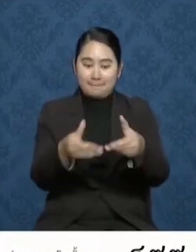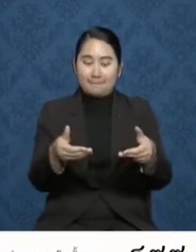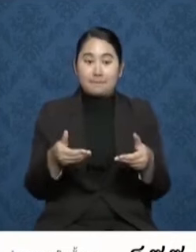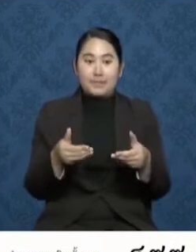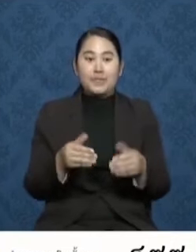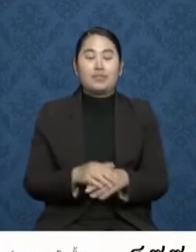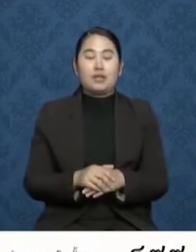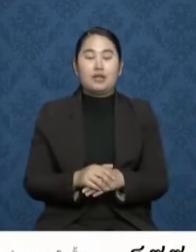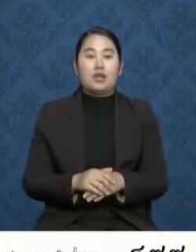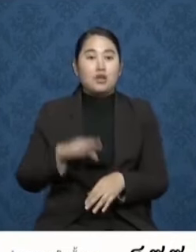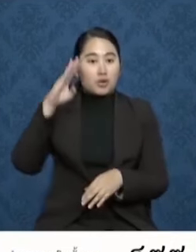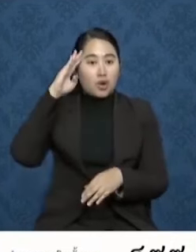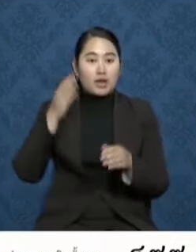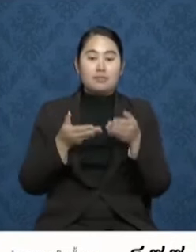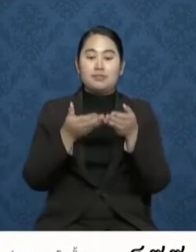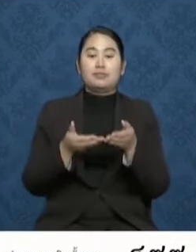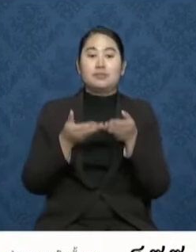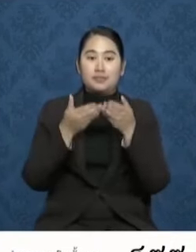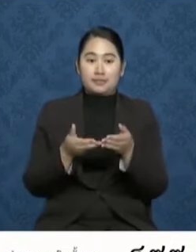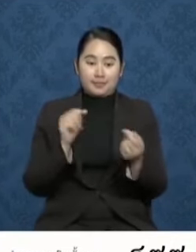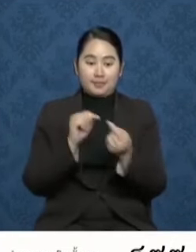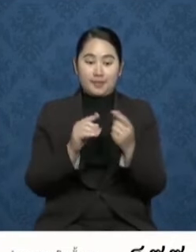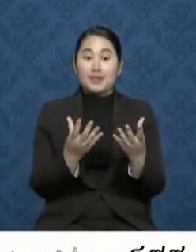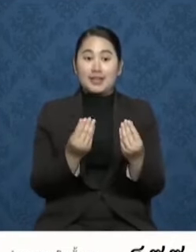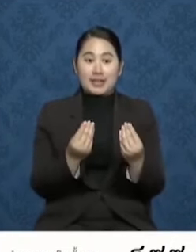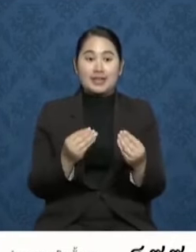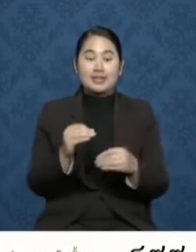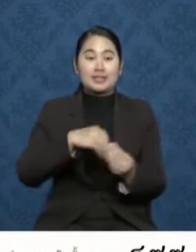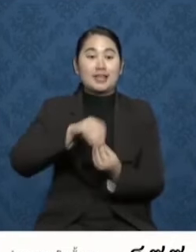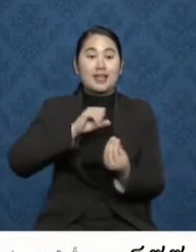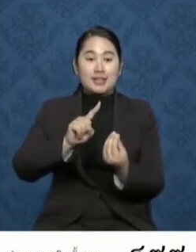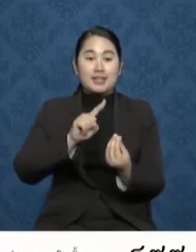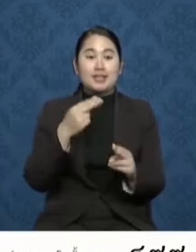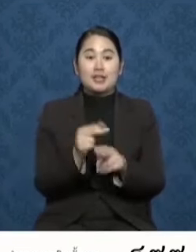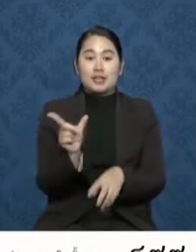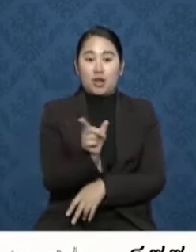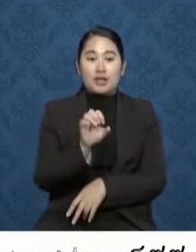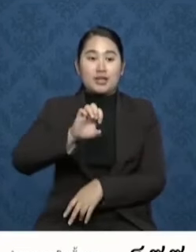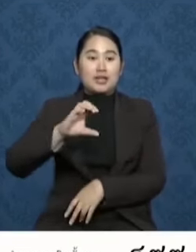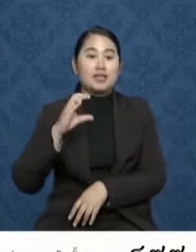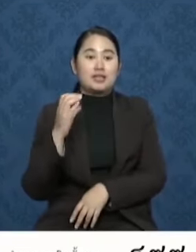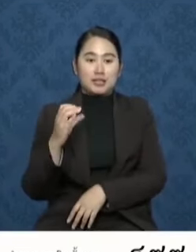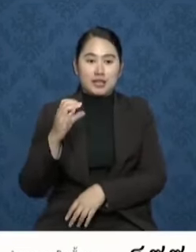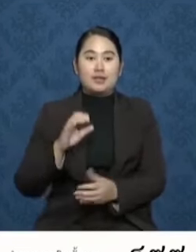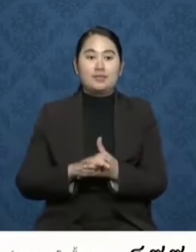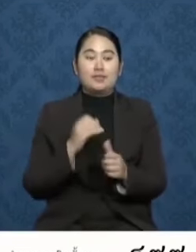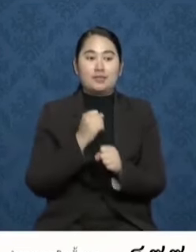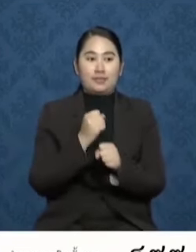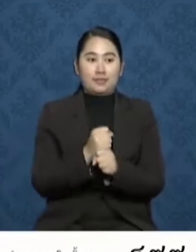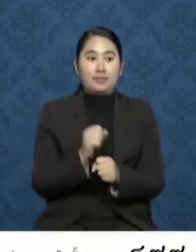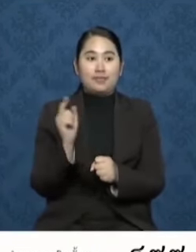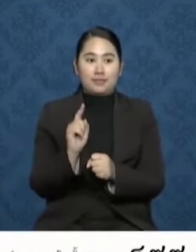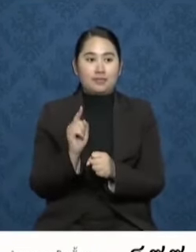ภายใต้แผนบูรณาการเขตเศรษฐกิจพิเศษภาคตะวันออกหรือ eecโครงการก่อสร้างทางวิ่งและทางขับที่ 2เนี่ย